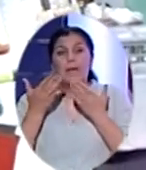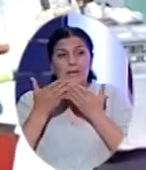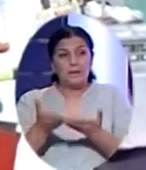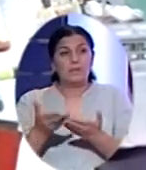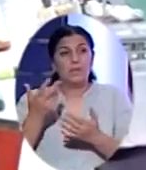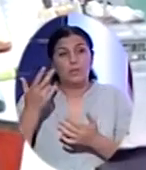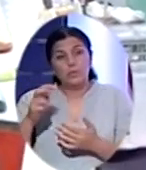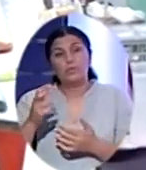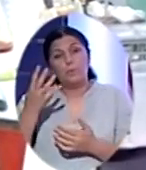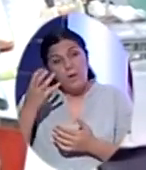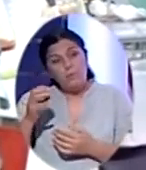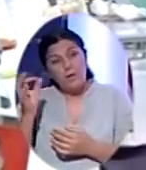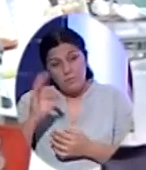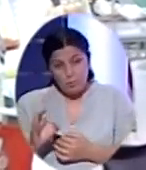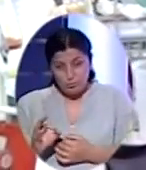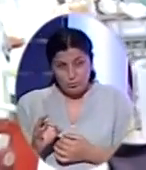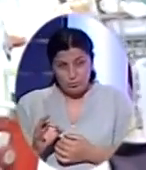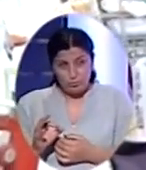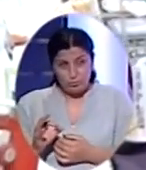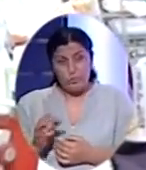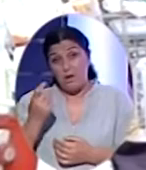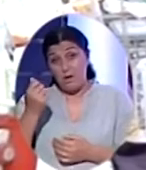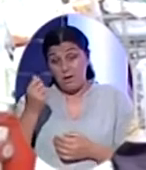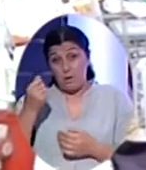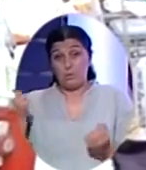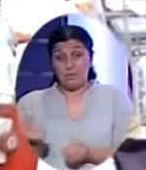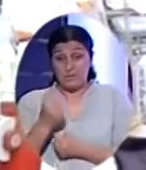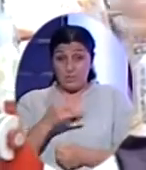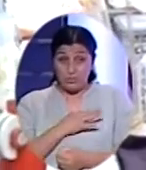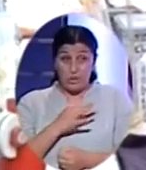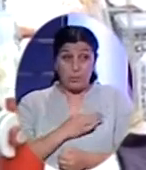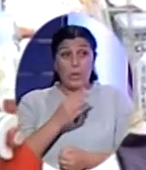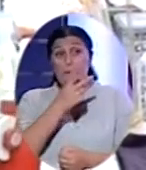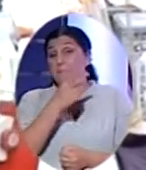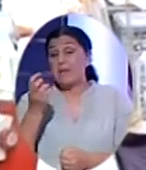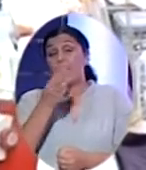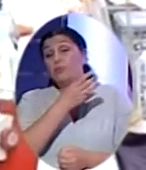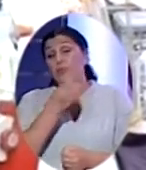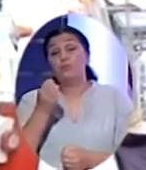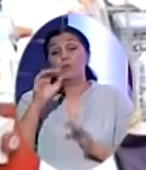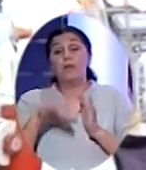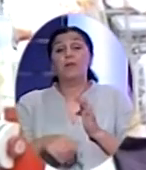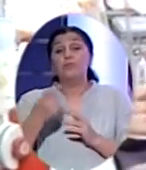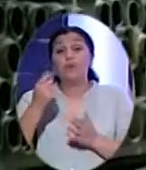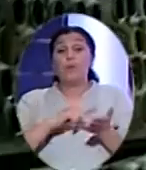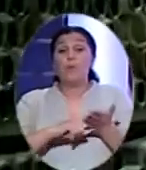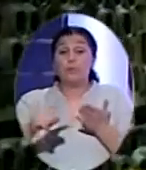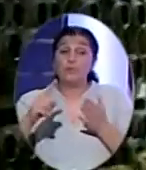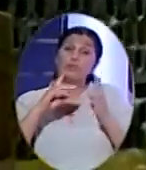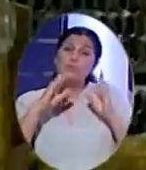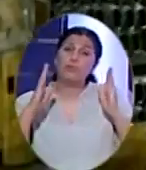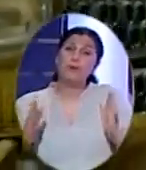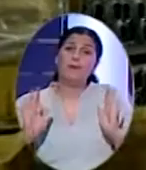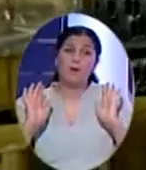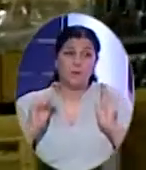של 30-40% בעלות של האנרגיה שלנו, 200-300 אלף שקל בחודש לתקופה של שנה.